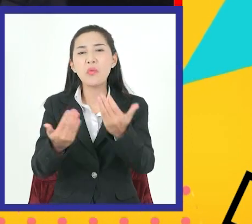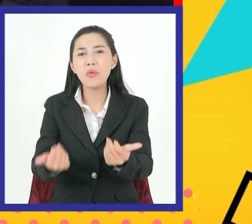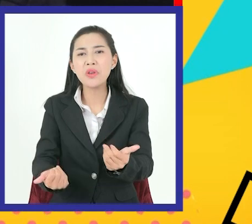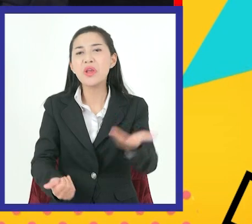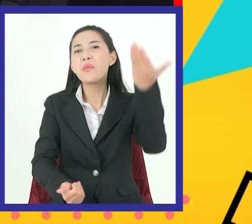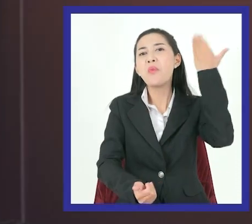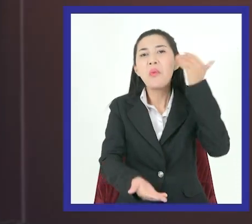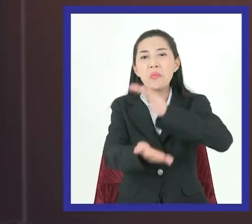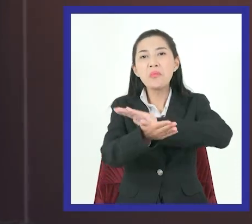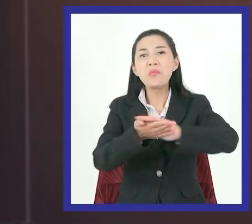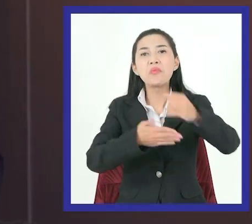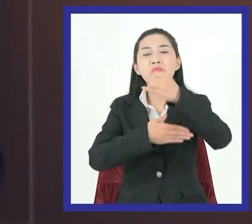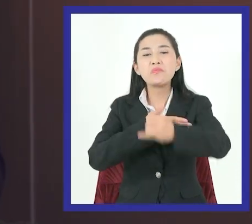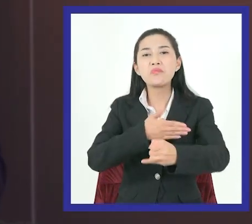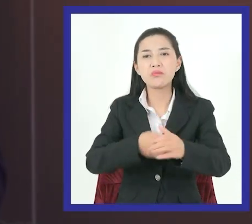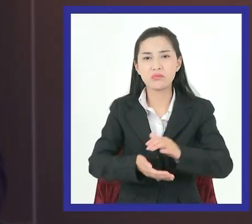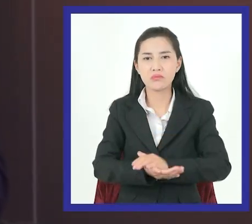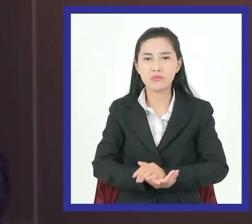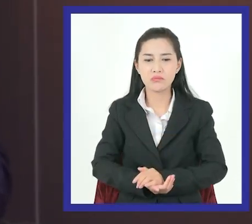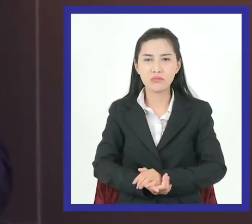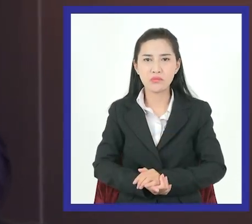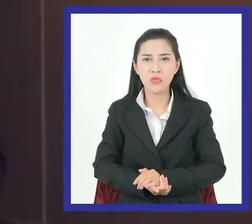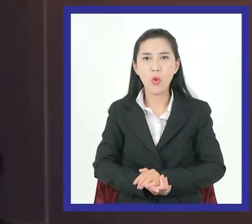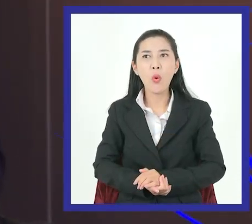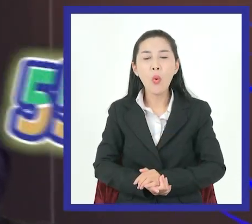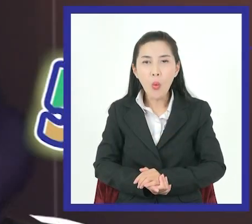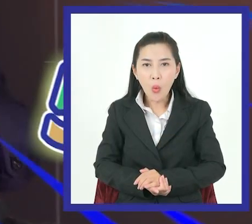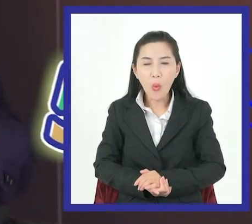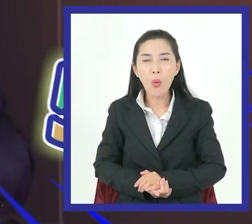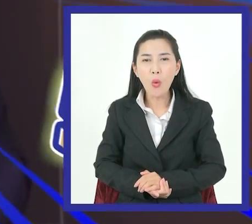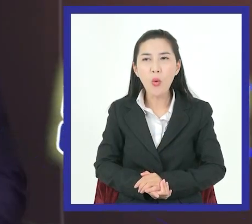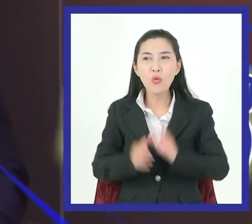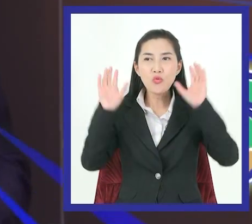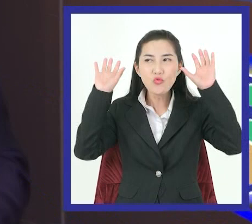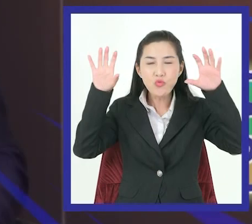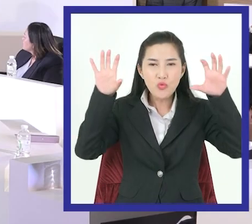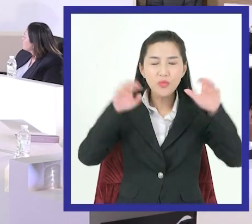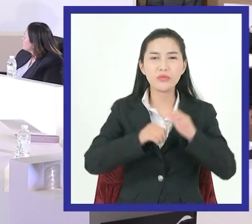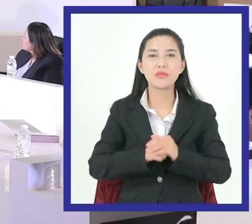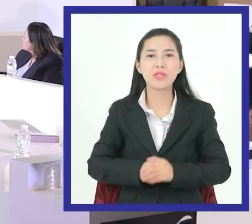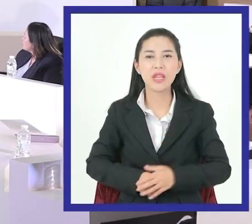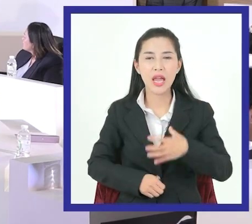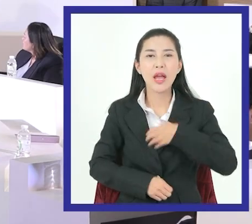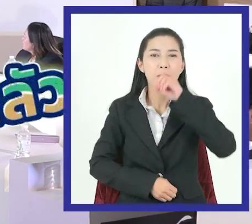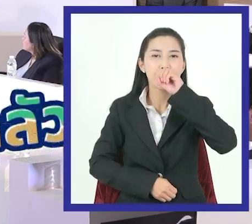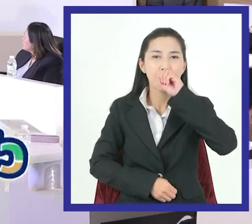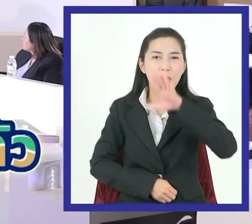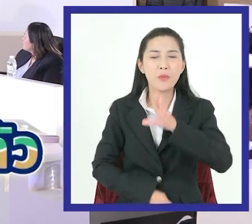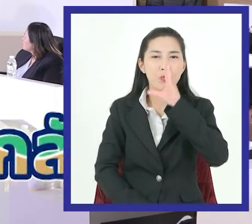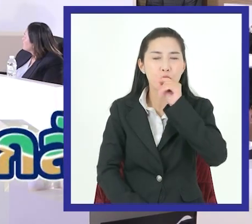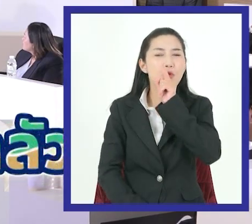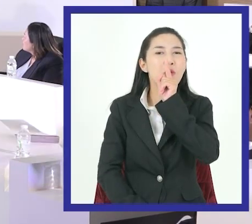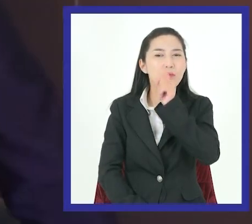ตั้งแต่เมื่อวานผมอยากจะโอ้ฟ้าฝนช่างเป็นใจผมอยากจะบอกท่านว่าพูดความจริงไม่ต้อง